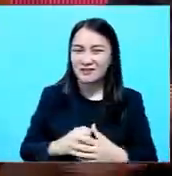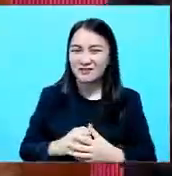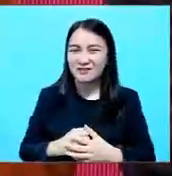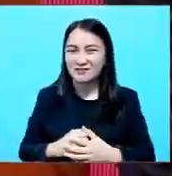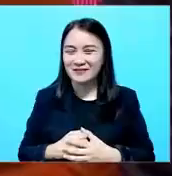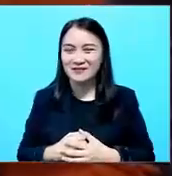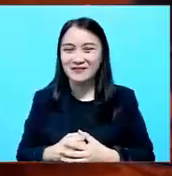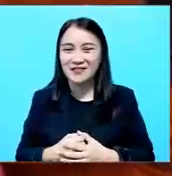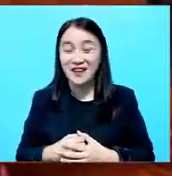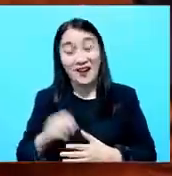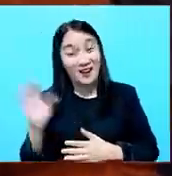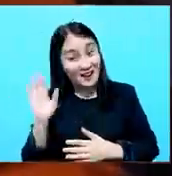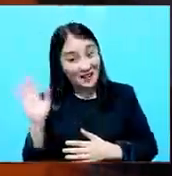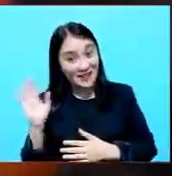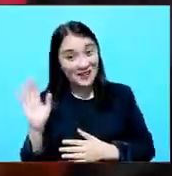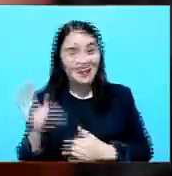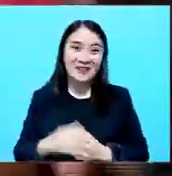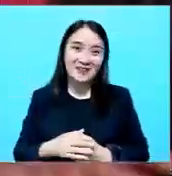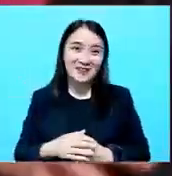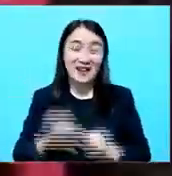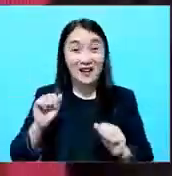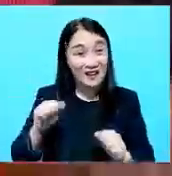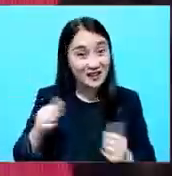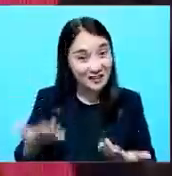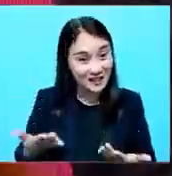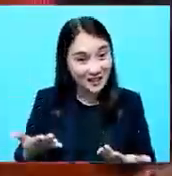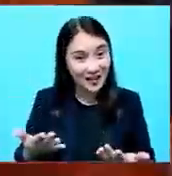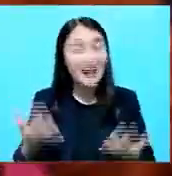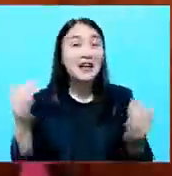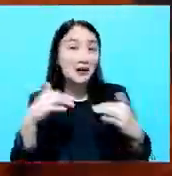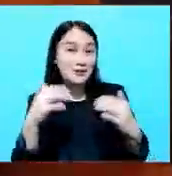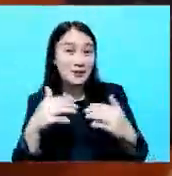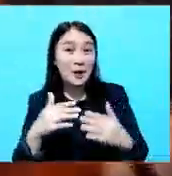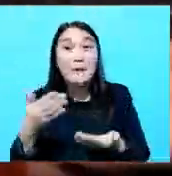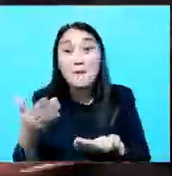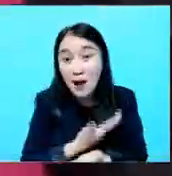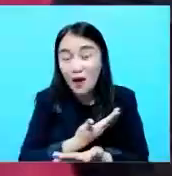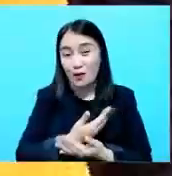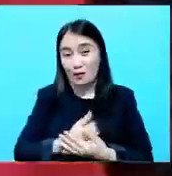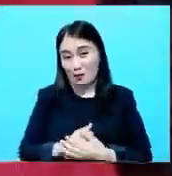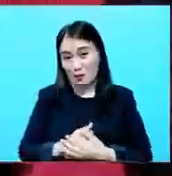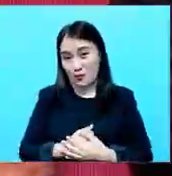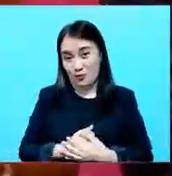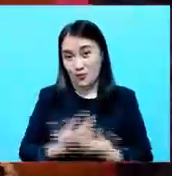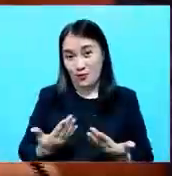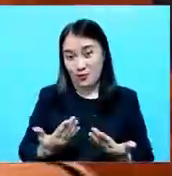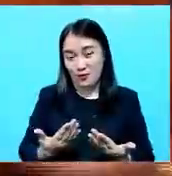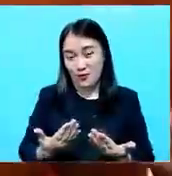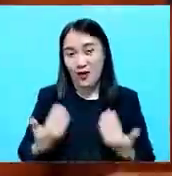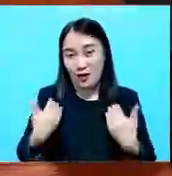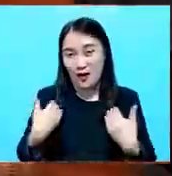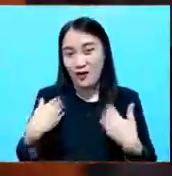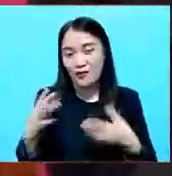Hola! Yes, kakatapos ako ng Grand Press ko ng Batang Quiapo dahil may bagong yugto. Meron pala at syempre umiinit na umiinit ang suporta